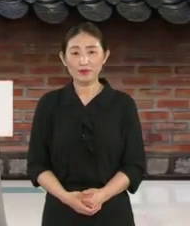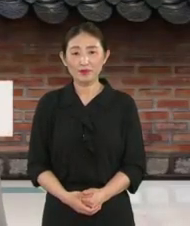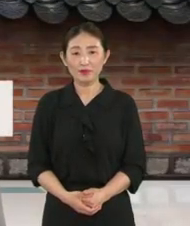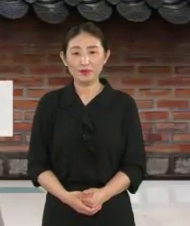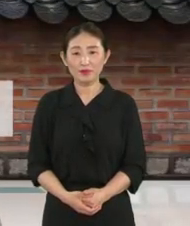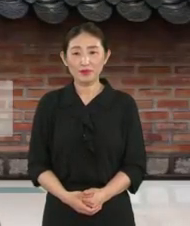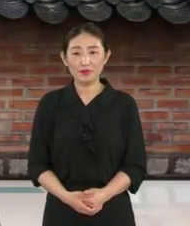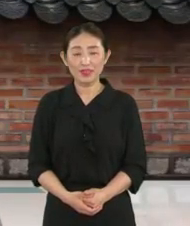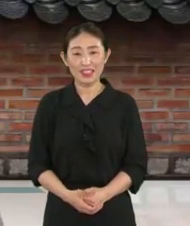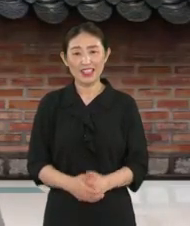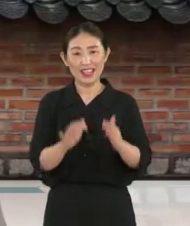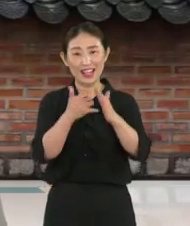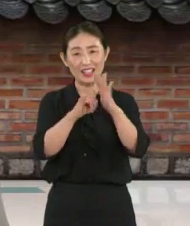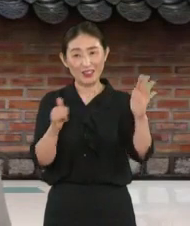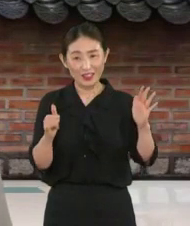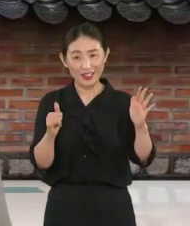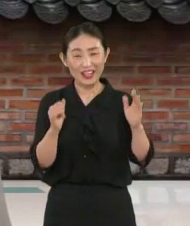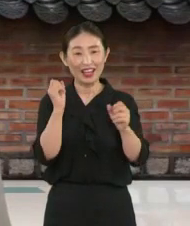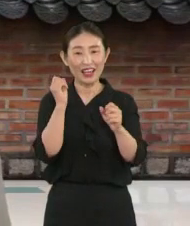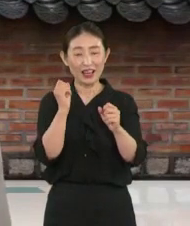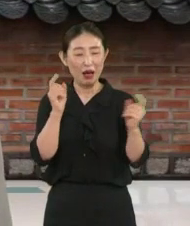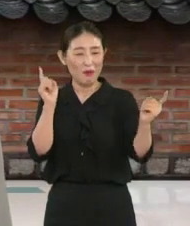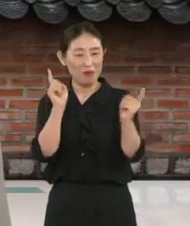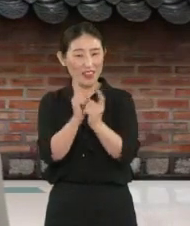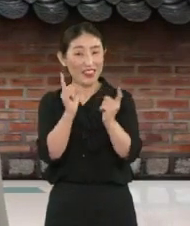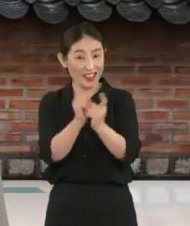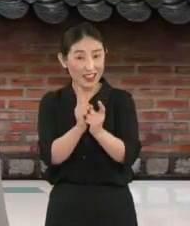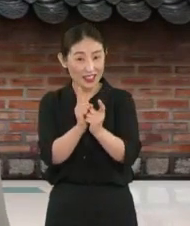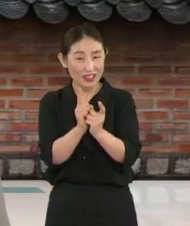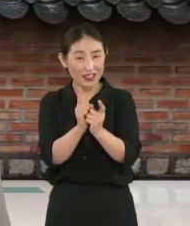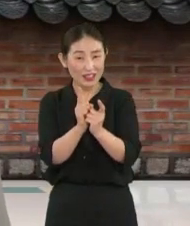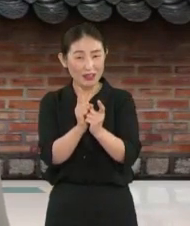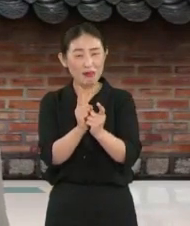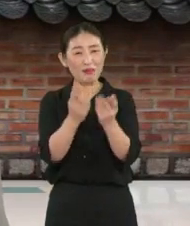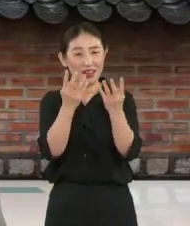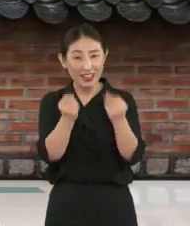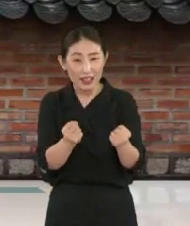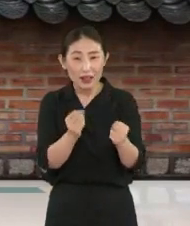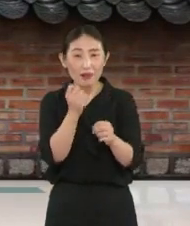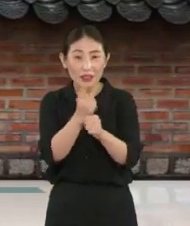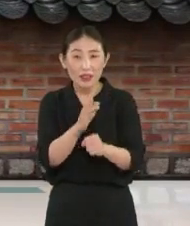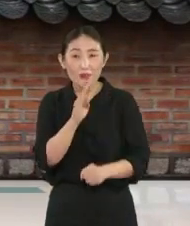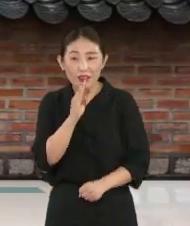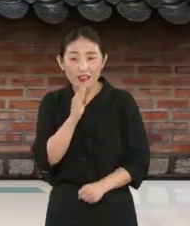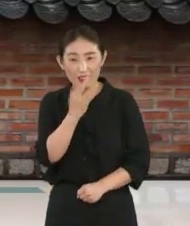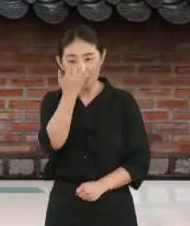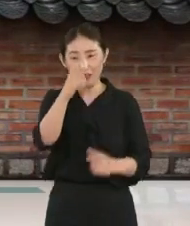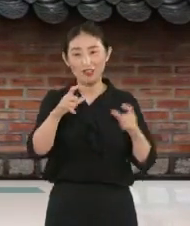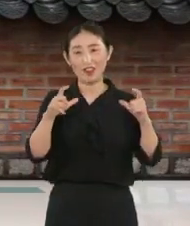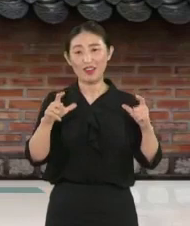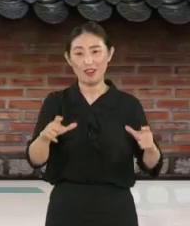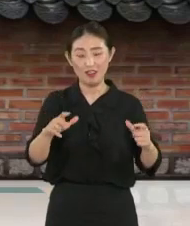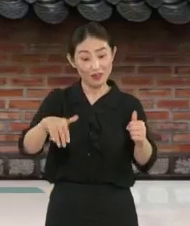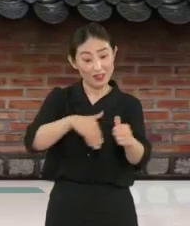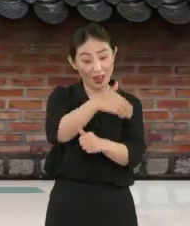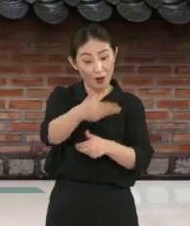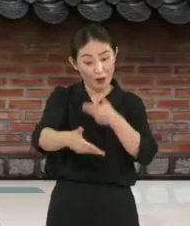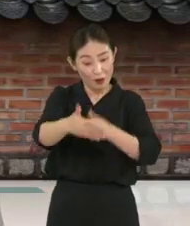이제는 이미 가족들과 함께 즐거운 시간 보내고 있는 분들도 많은데 싶습니다 특히 어려웠던 충청권 생활 어떻게